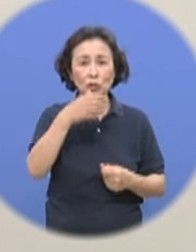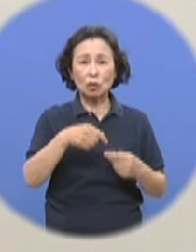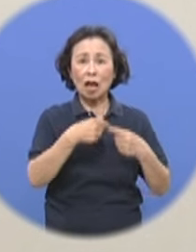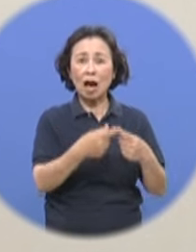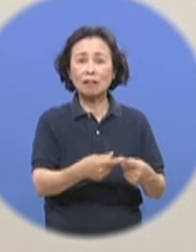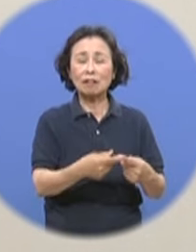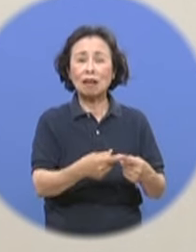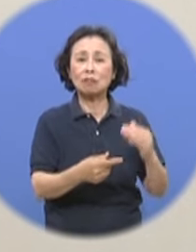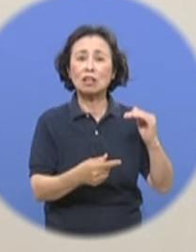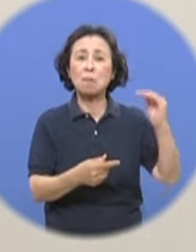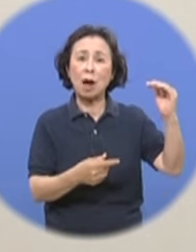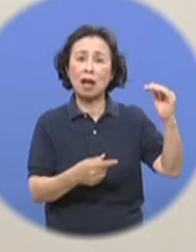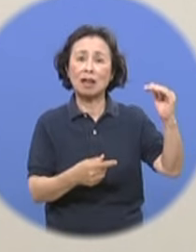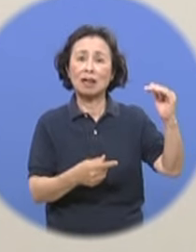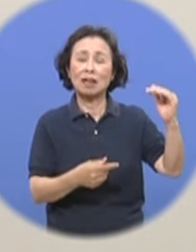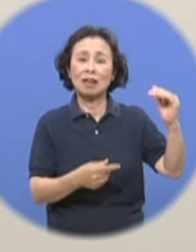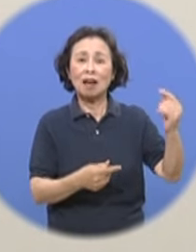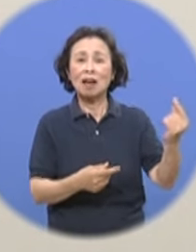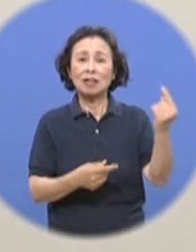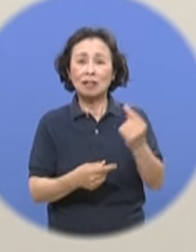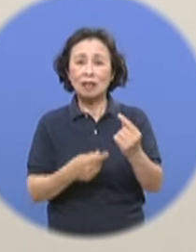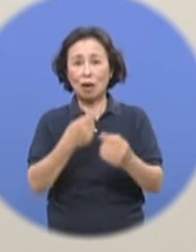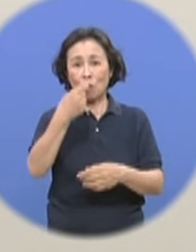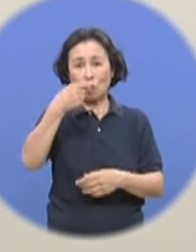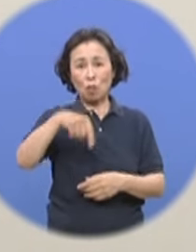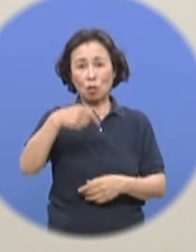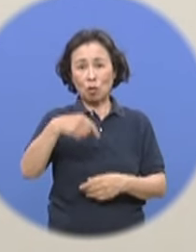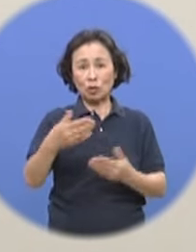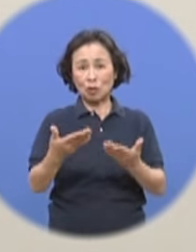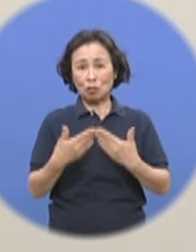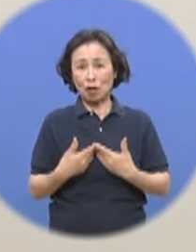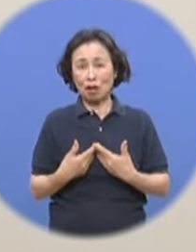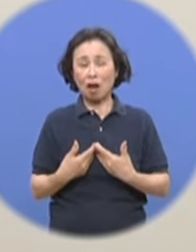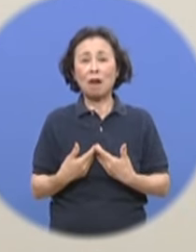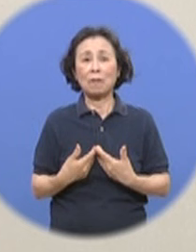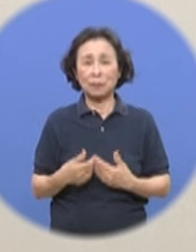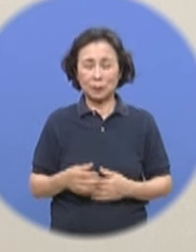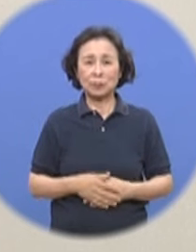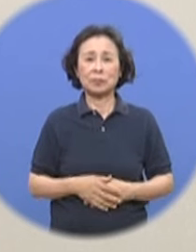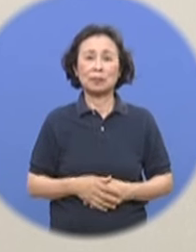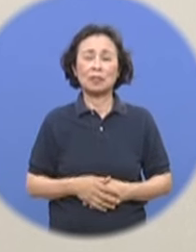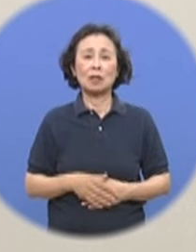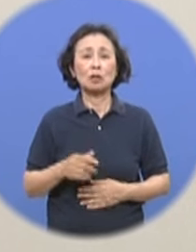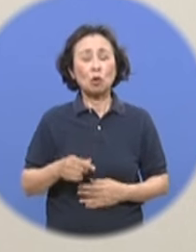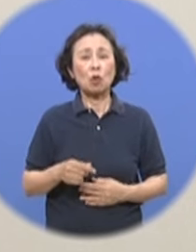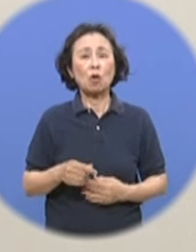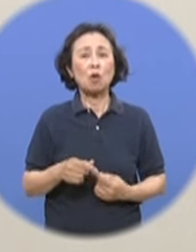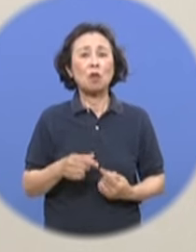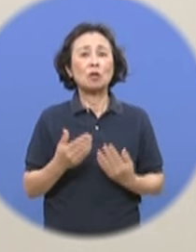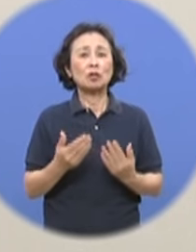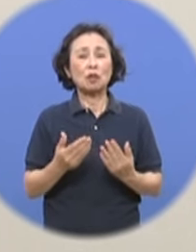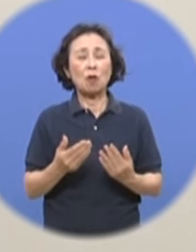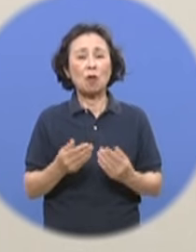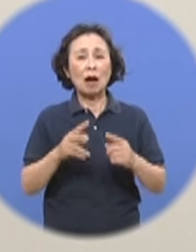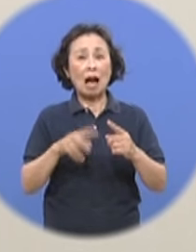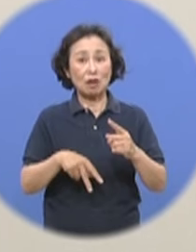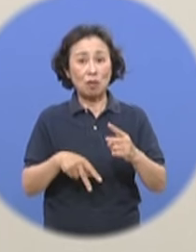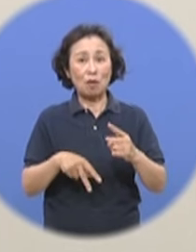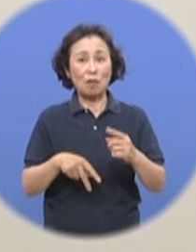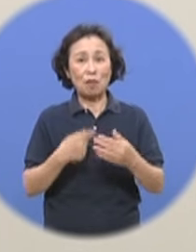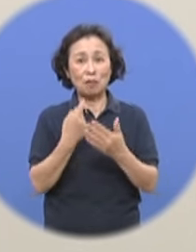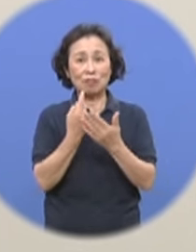が先生として教えに1日だけ来てくれてその選択授業を介護の授業